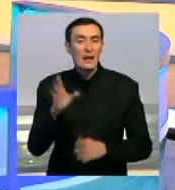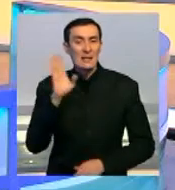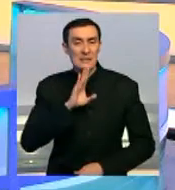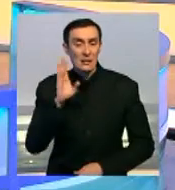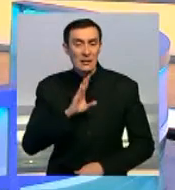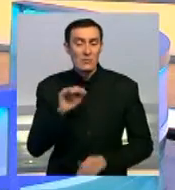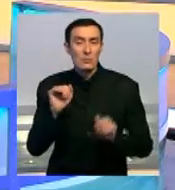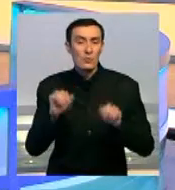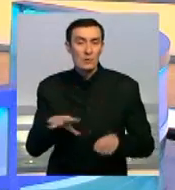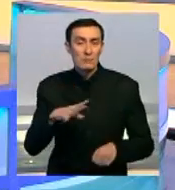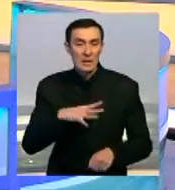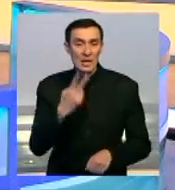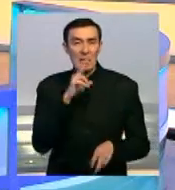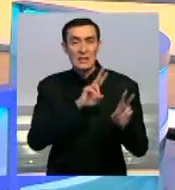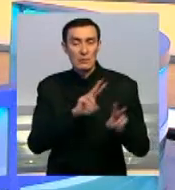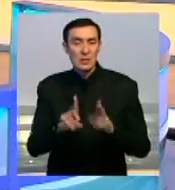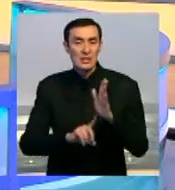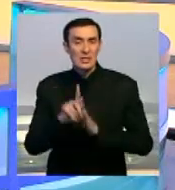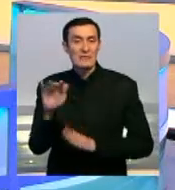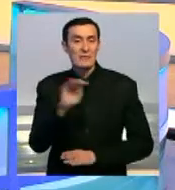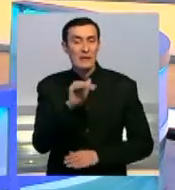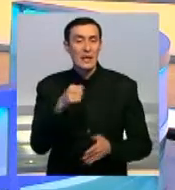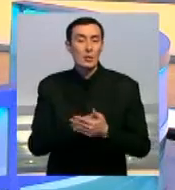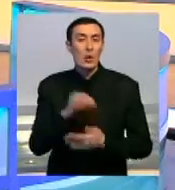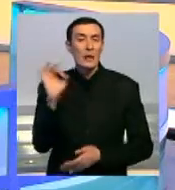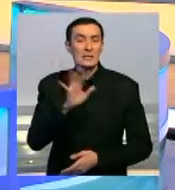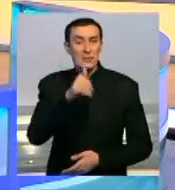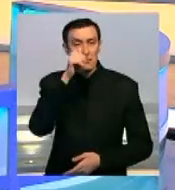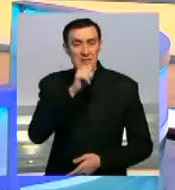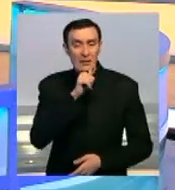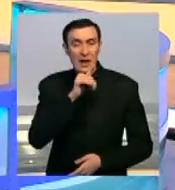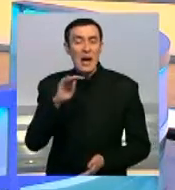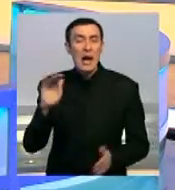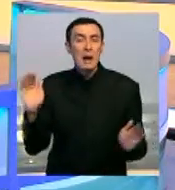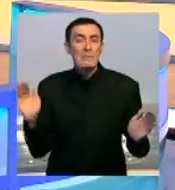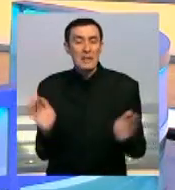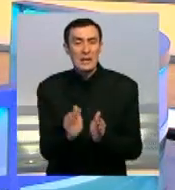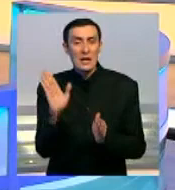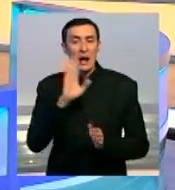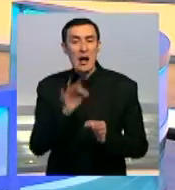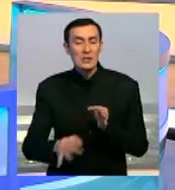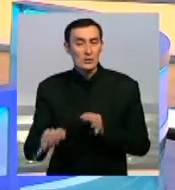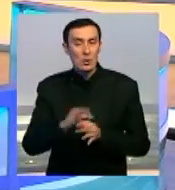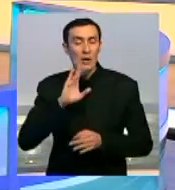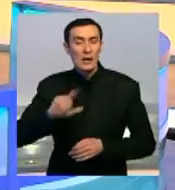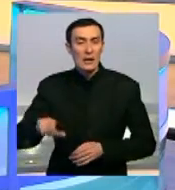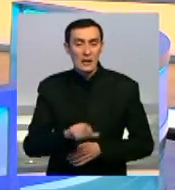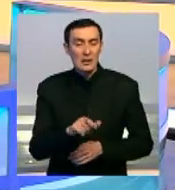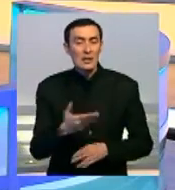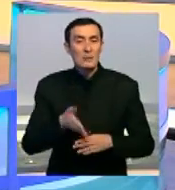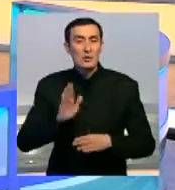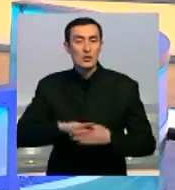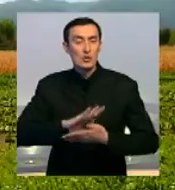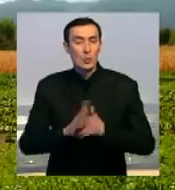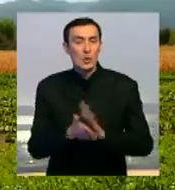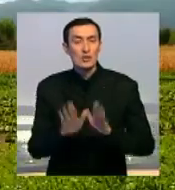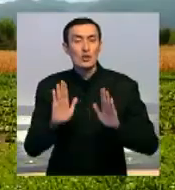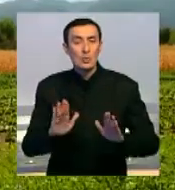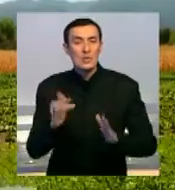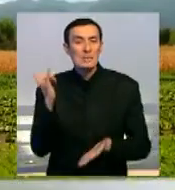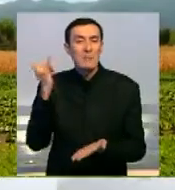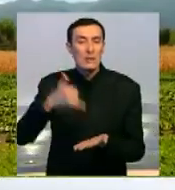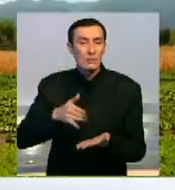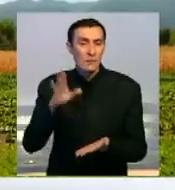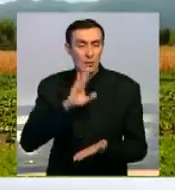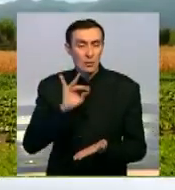территории страны можно было наблюдать с февраля по октябрь. Обмеление озер и рек привело к созданию напряженной ситуации не только с